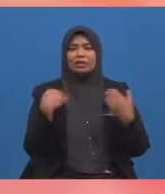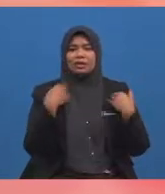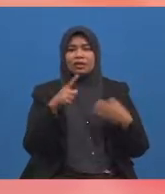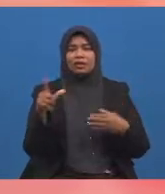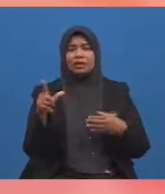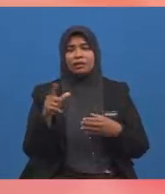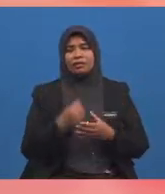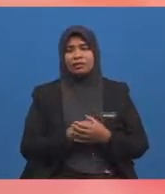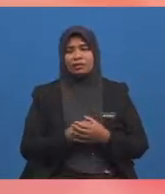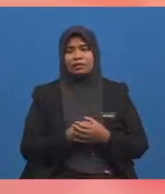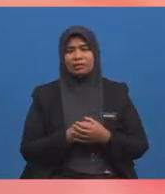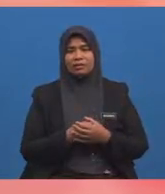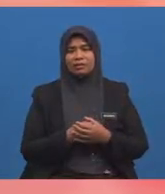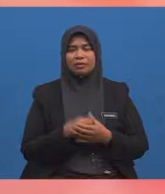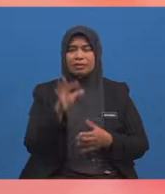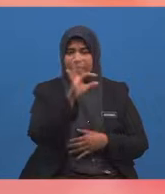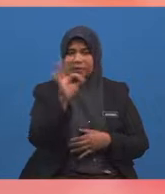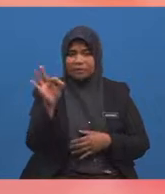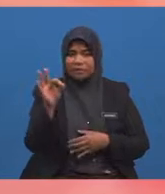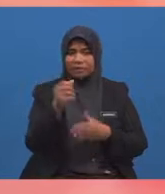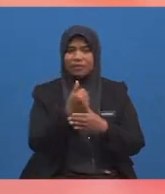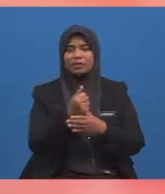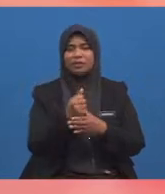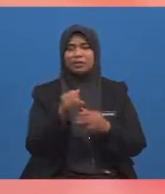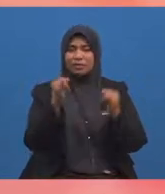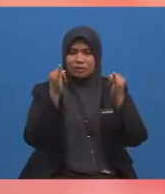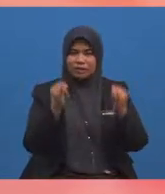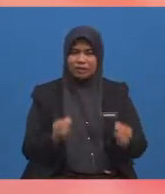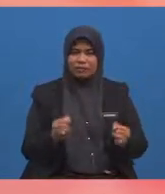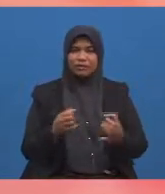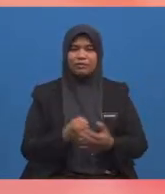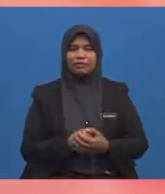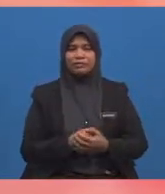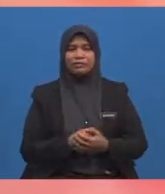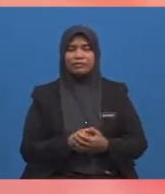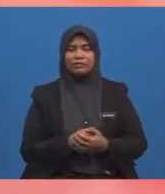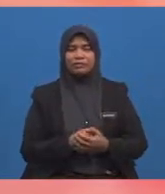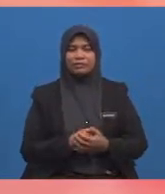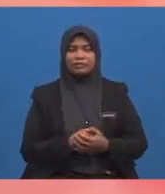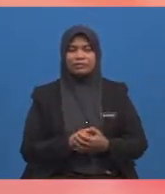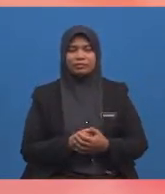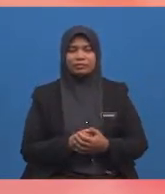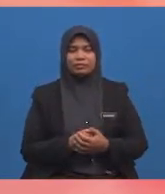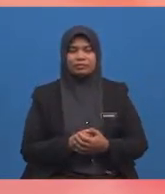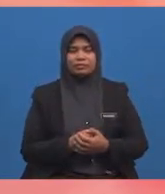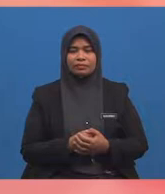tumbesaran adalah tempat kosong antara individu.